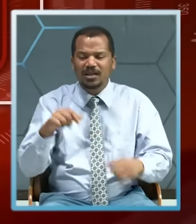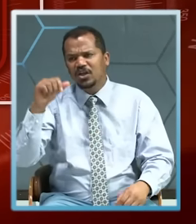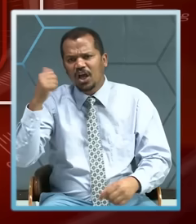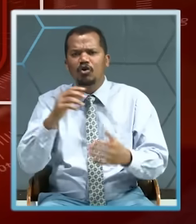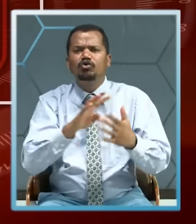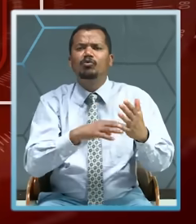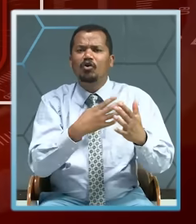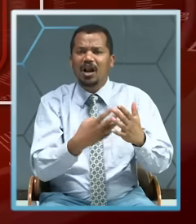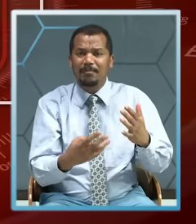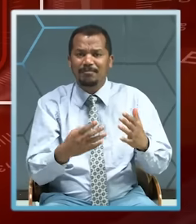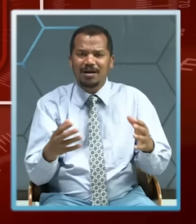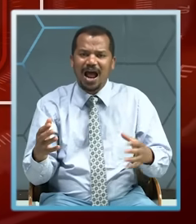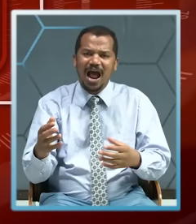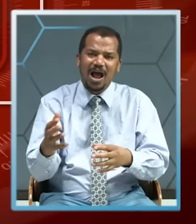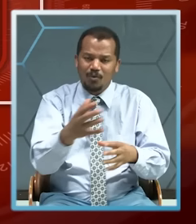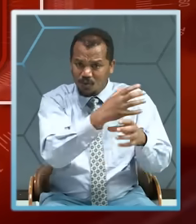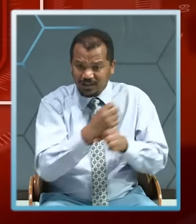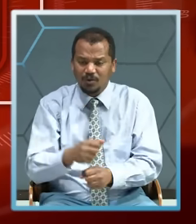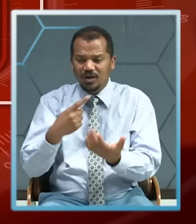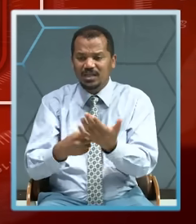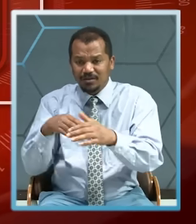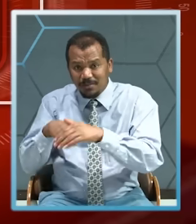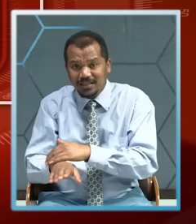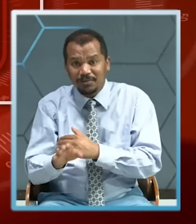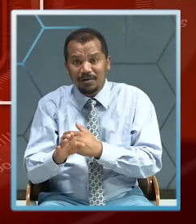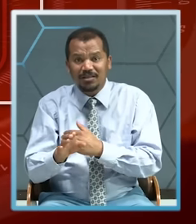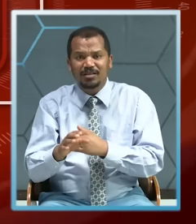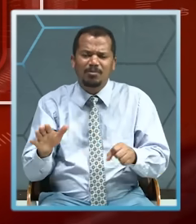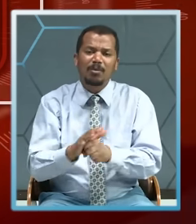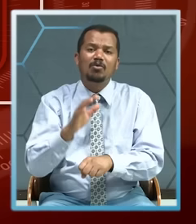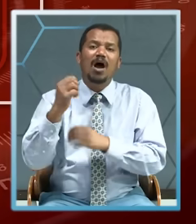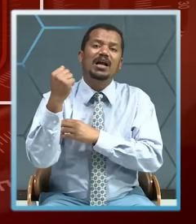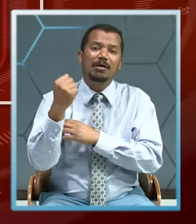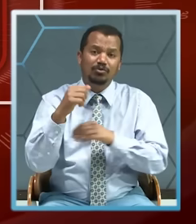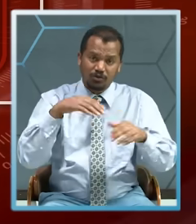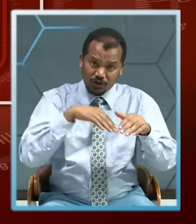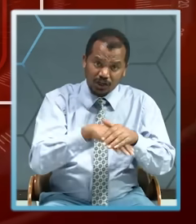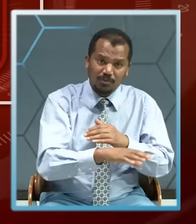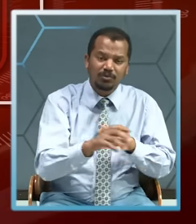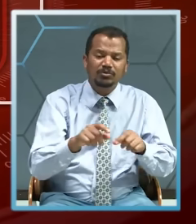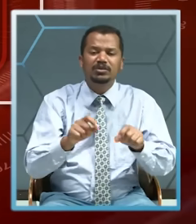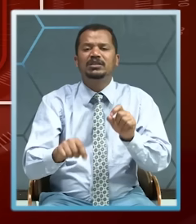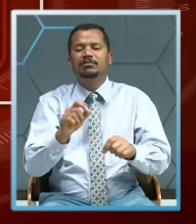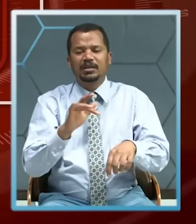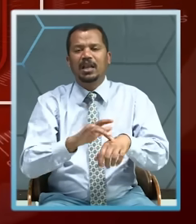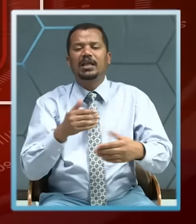በማምጣት ከሌሎች ፕሮግራሞቻቸው አጥፎ ሁሉ ወደዚህ በማስገባት በሙሉ አቅማቸው እንዲገቡ